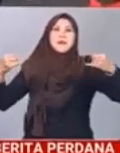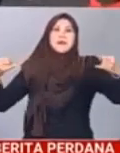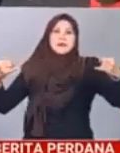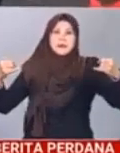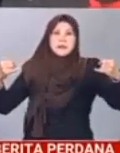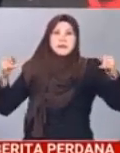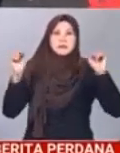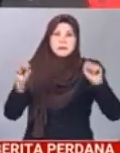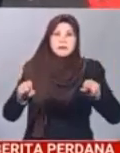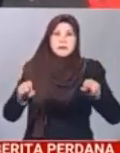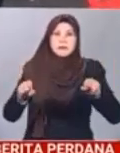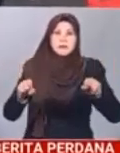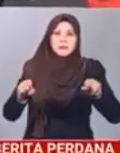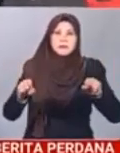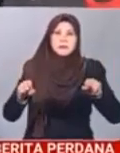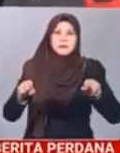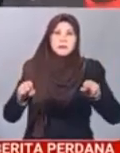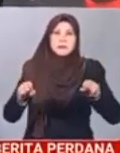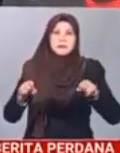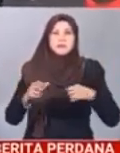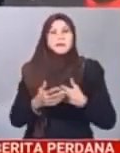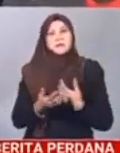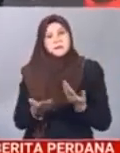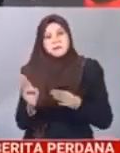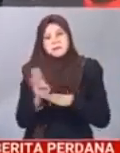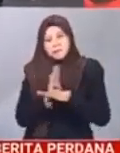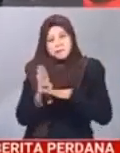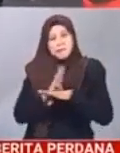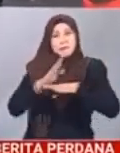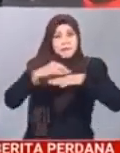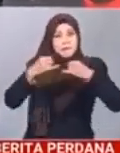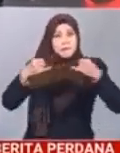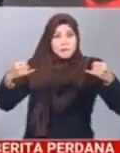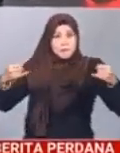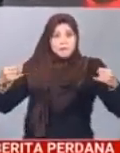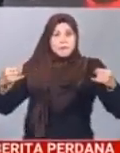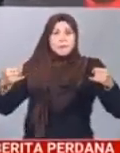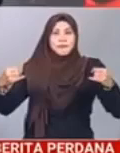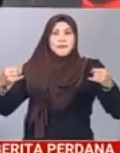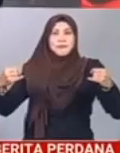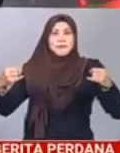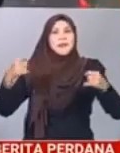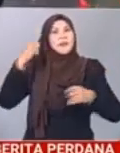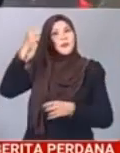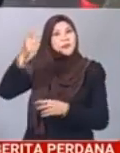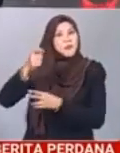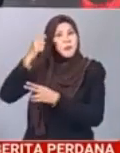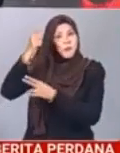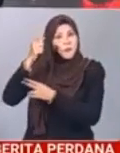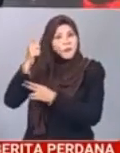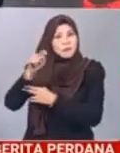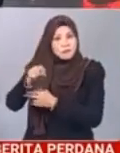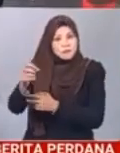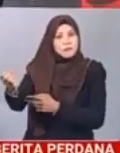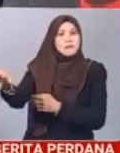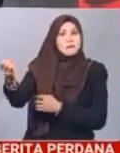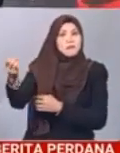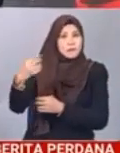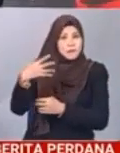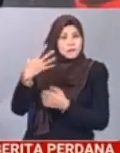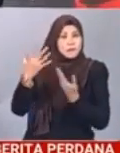Berniaga secara acak kalian Eh gimana Kian pontoan sedia maklum